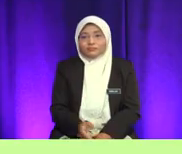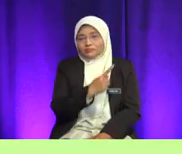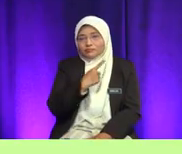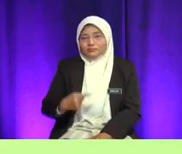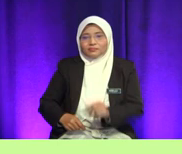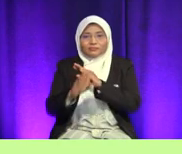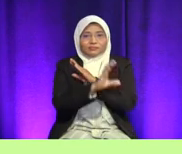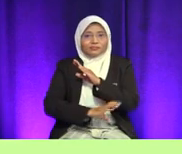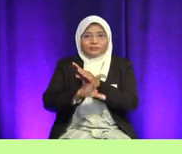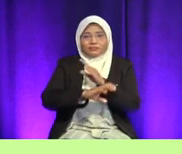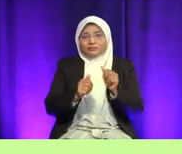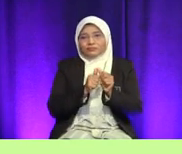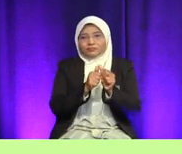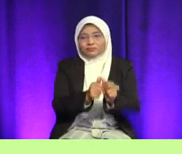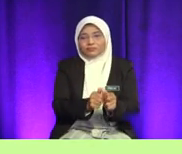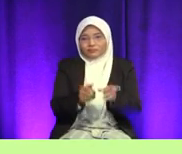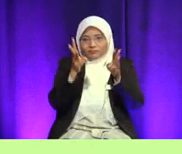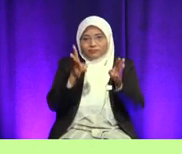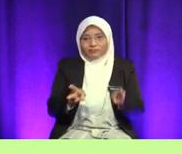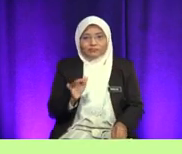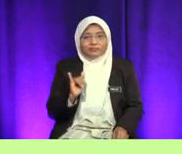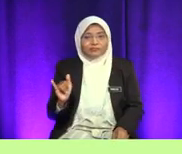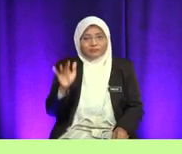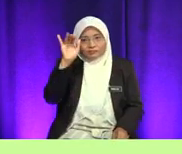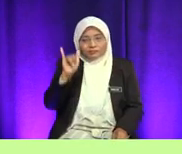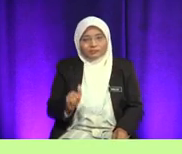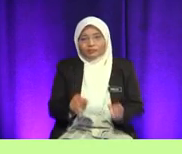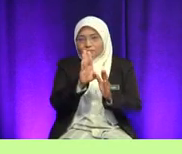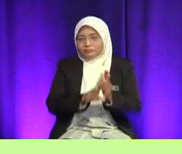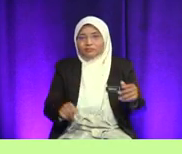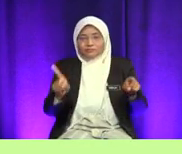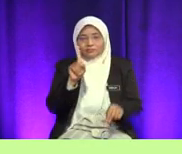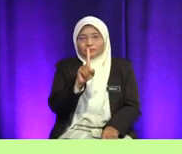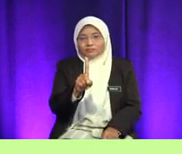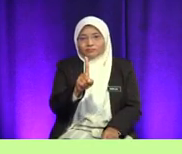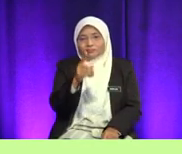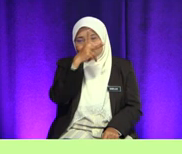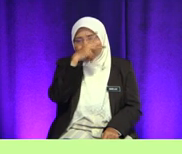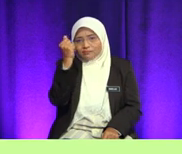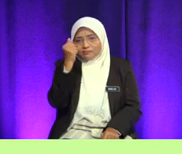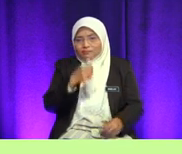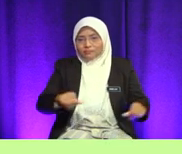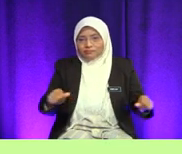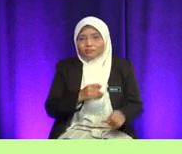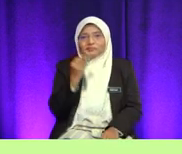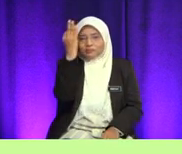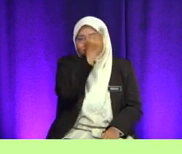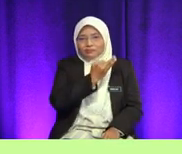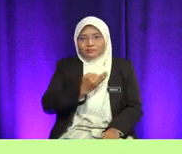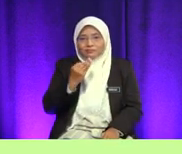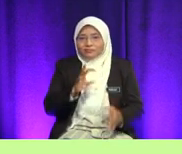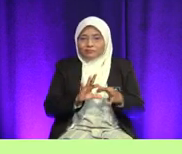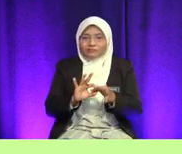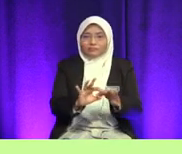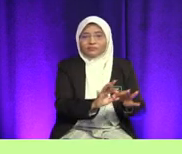negara bergantung kepada warganya yang bersatu karena mengamalkan sifat bertoleransi Hal ini karena